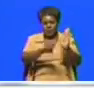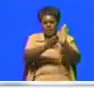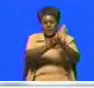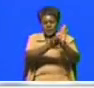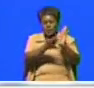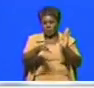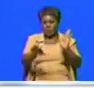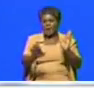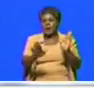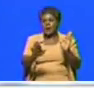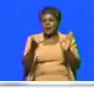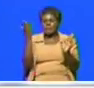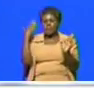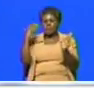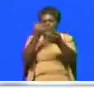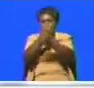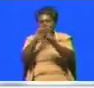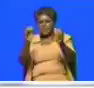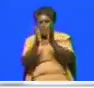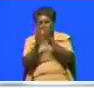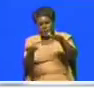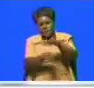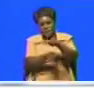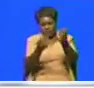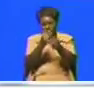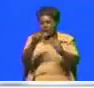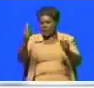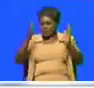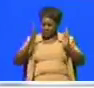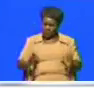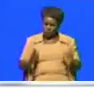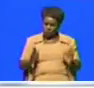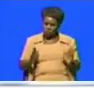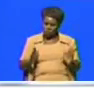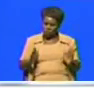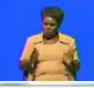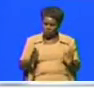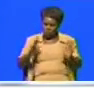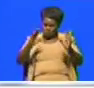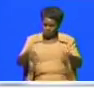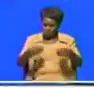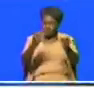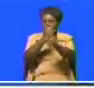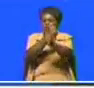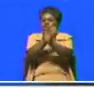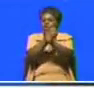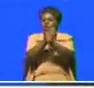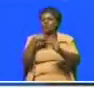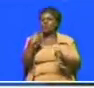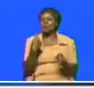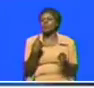waliokuwa marais na naibu wa rais, ni mtu gani hasa anastahili kupewa ulinzi wa aina hii kwanza kabla ya kuingia ndani